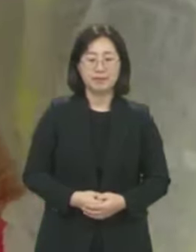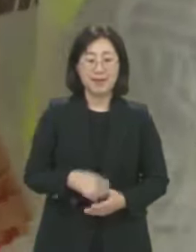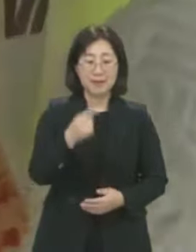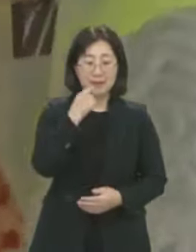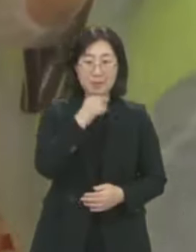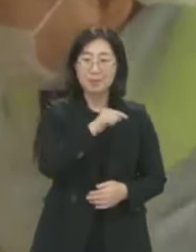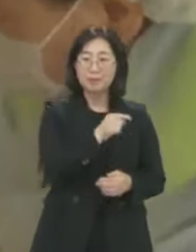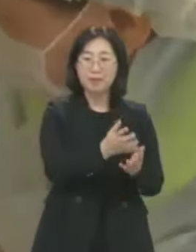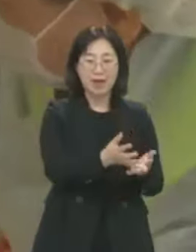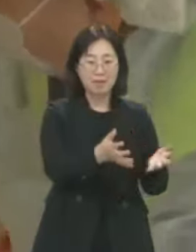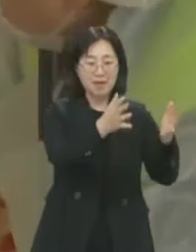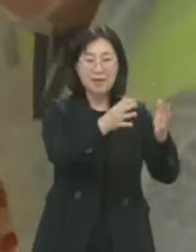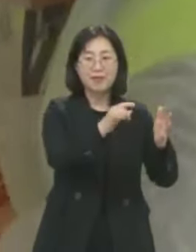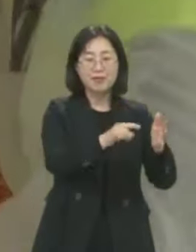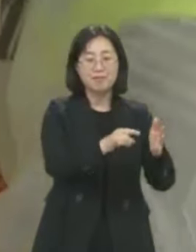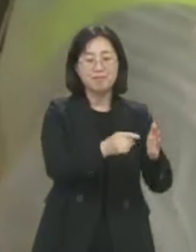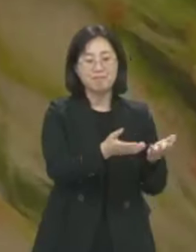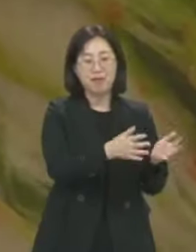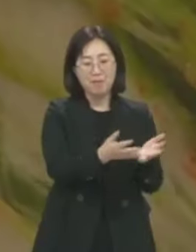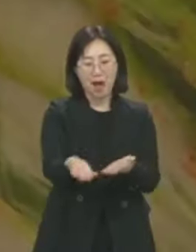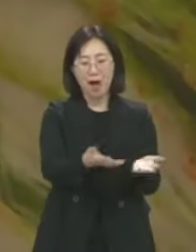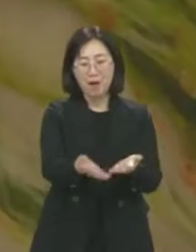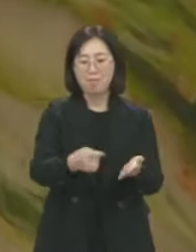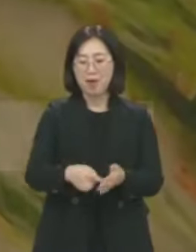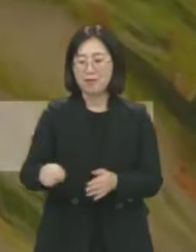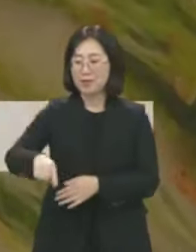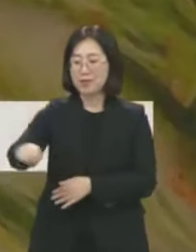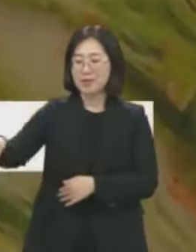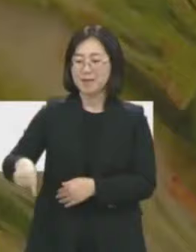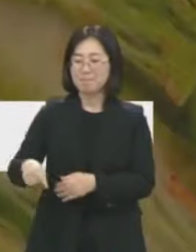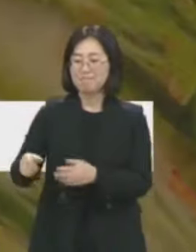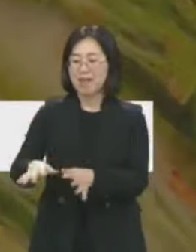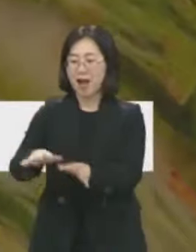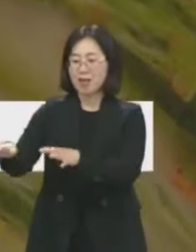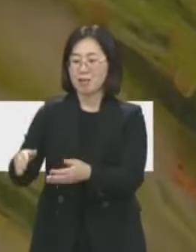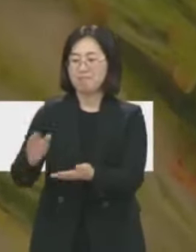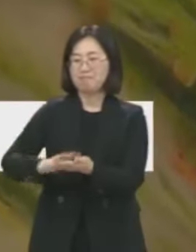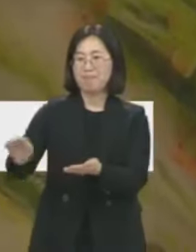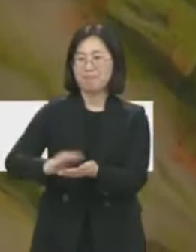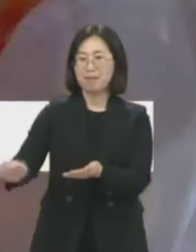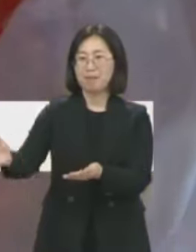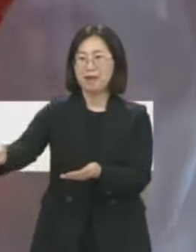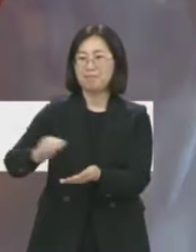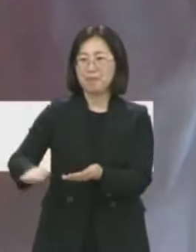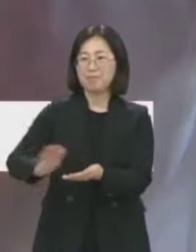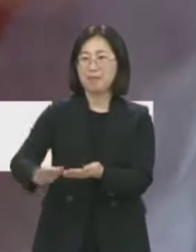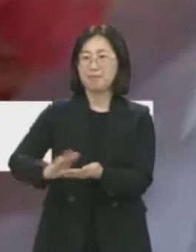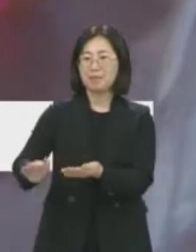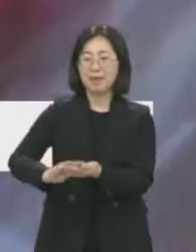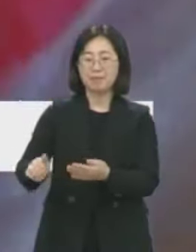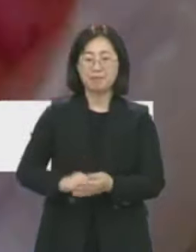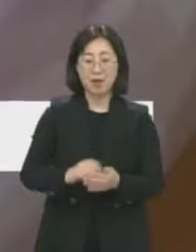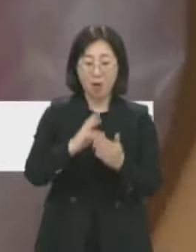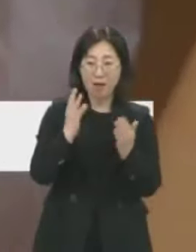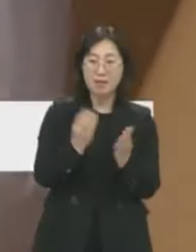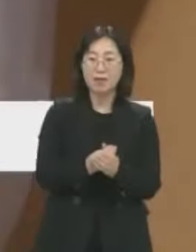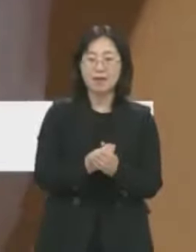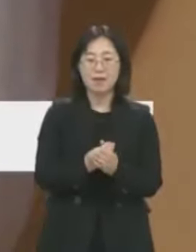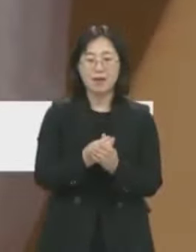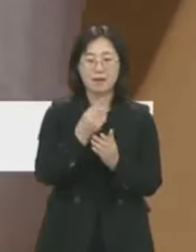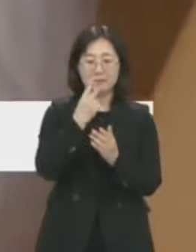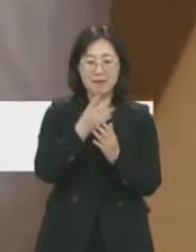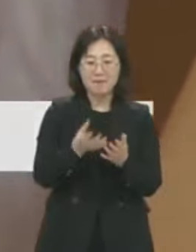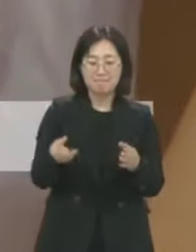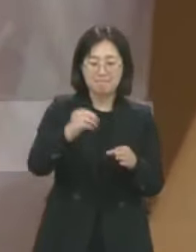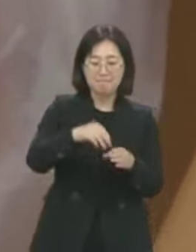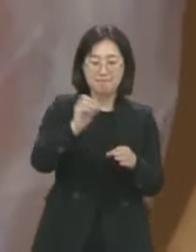소금에 절인 배추를 탁자에 쌓아놓으면 한쪽에서는 미리 준비한 양념을 익숙한 솜씨로 버무립니다. 완성된 김치는 비닐에 담겨